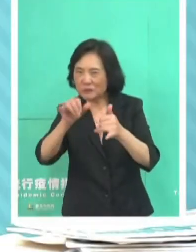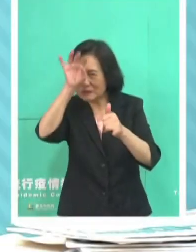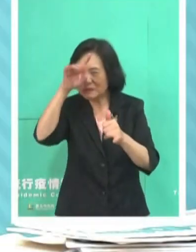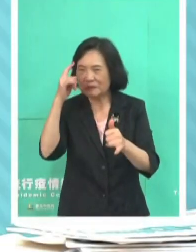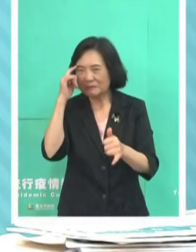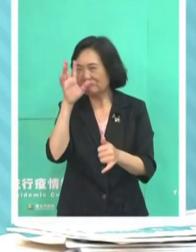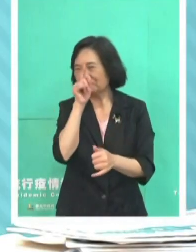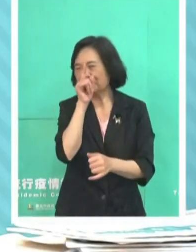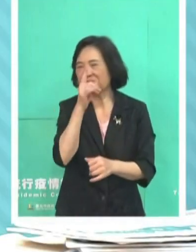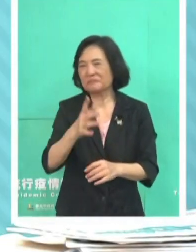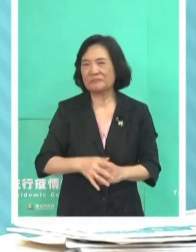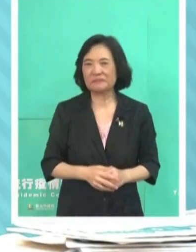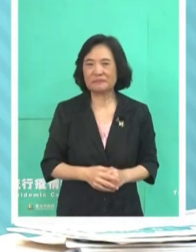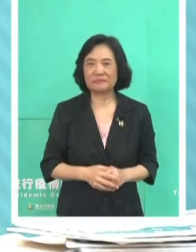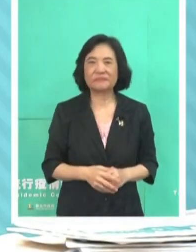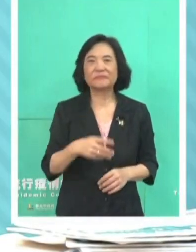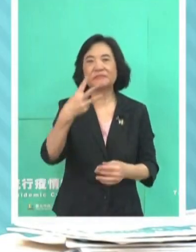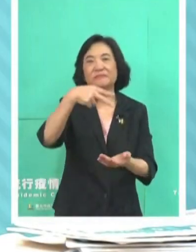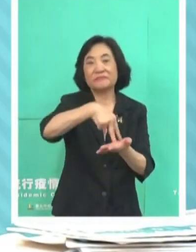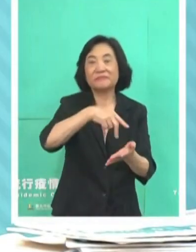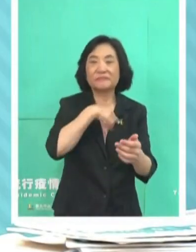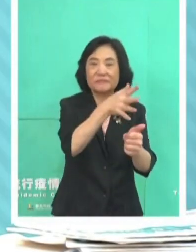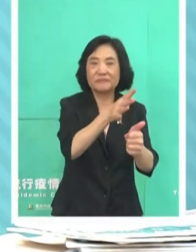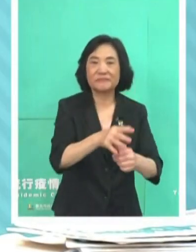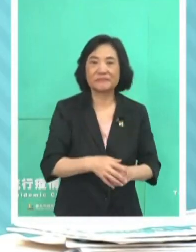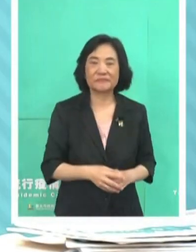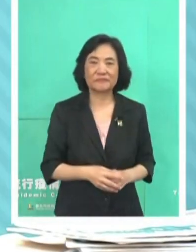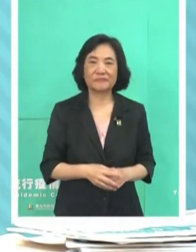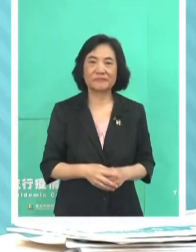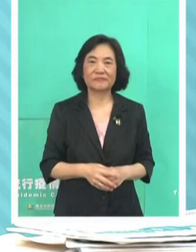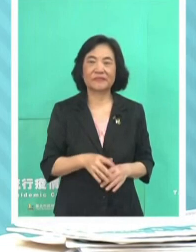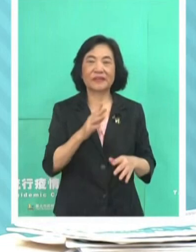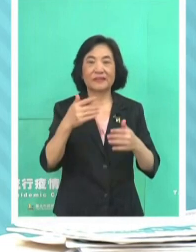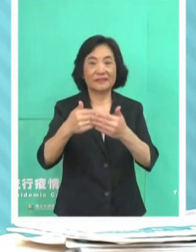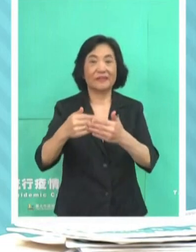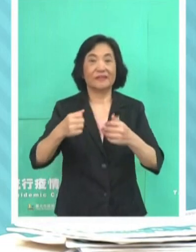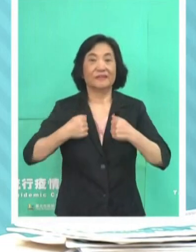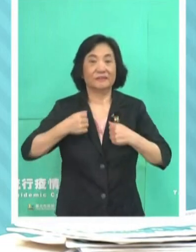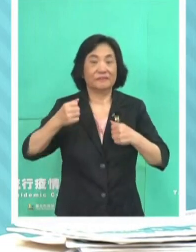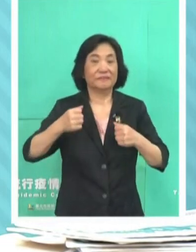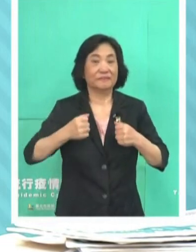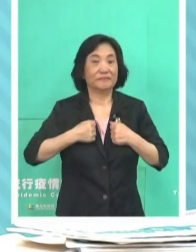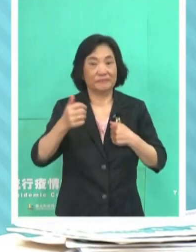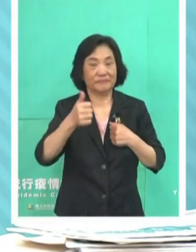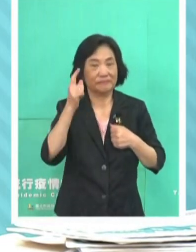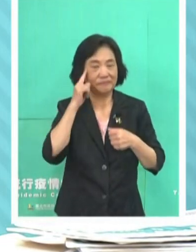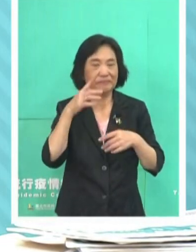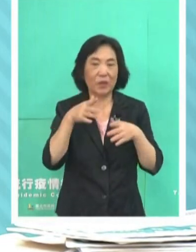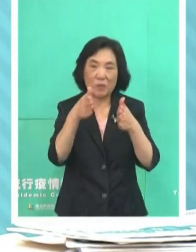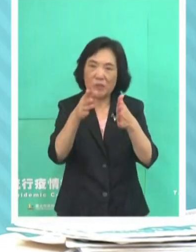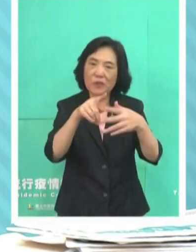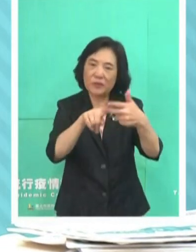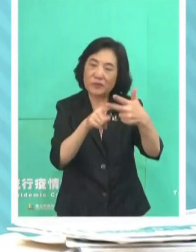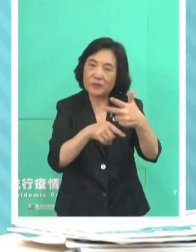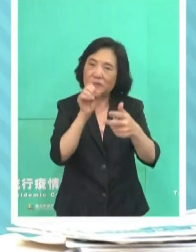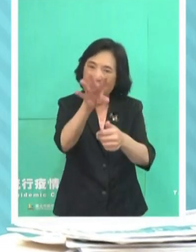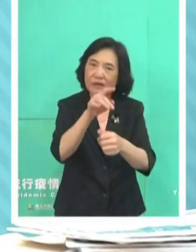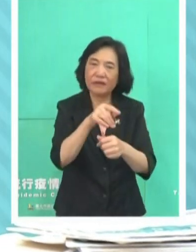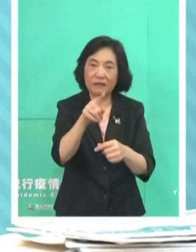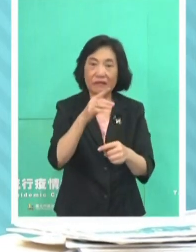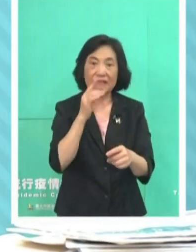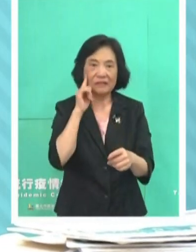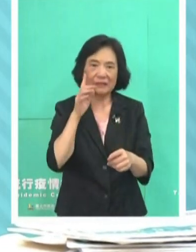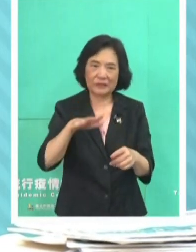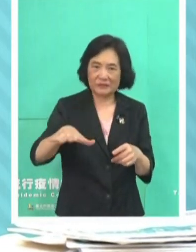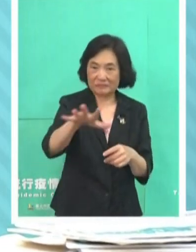那这边再代替三例提问，这是那个大陆国家主席习近平，他寄了贺电给朱立伦，提到说这是为